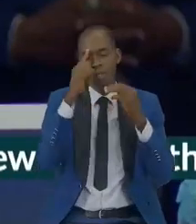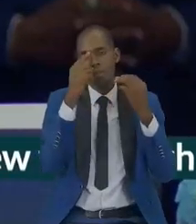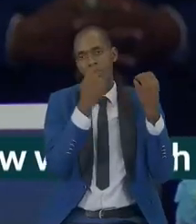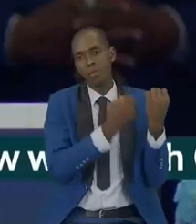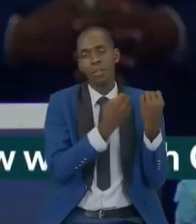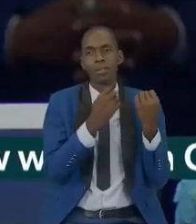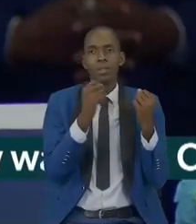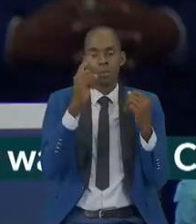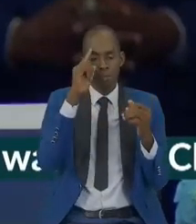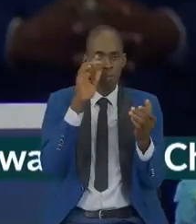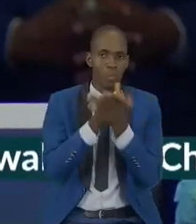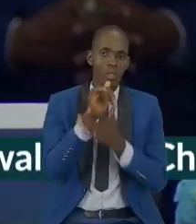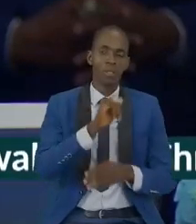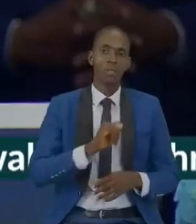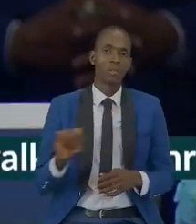Étant assis,